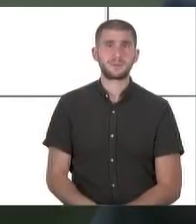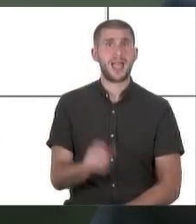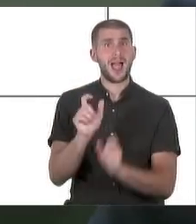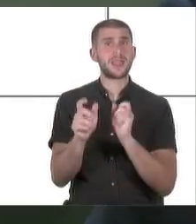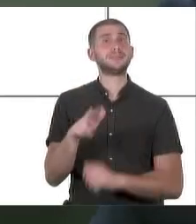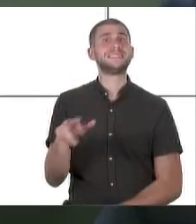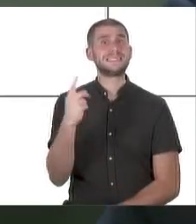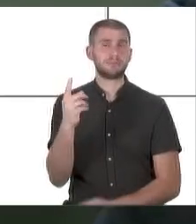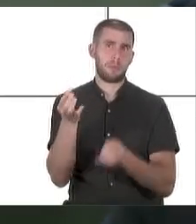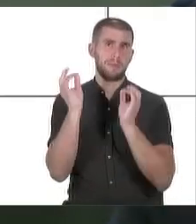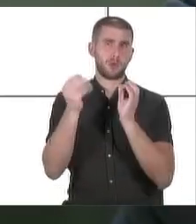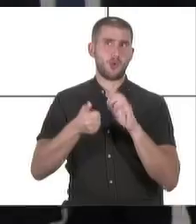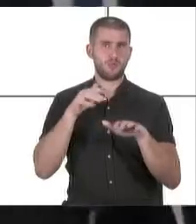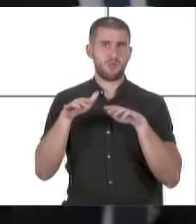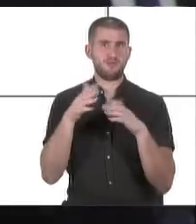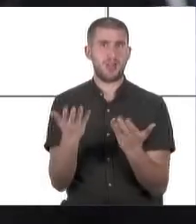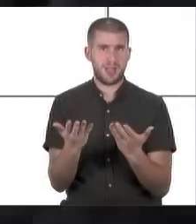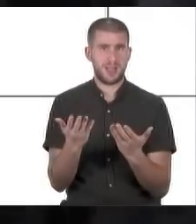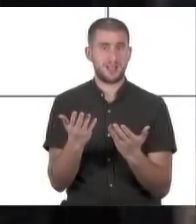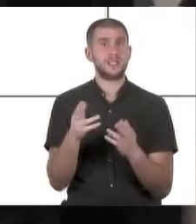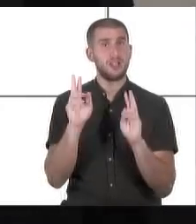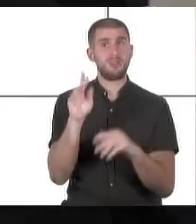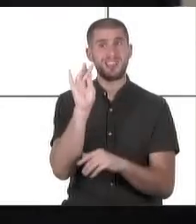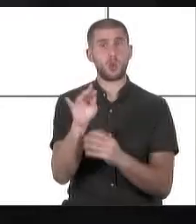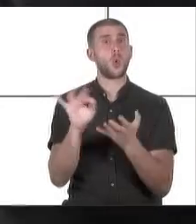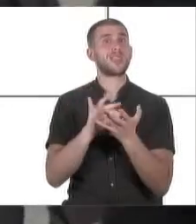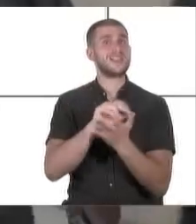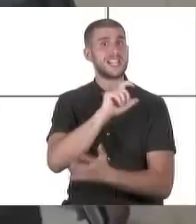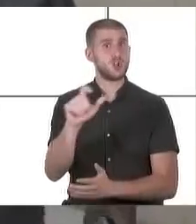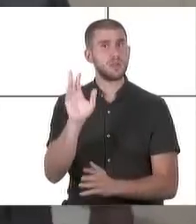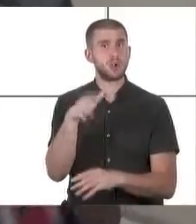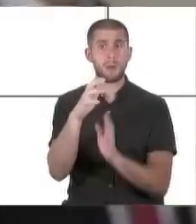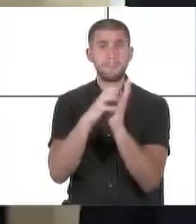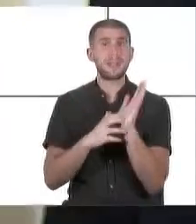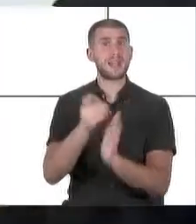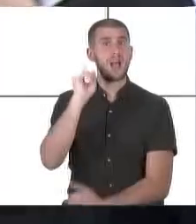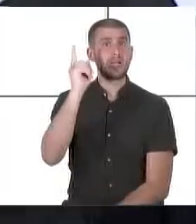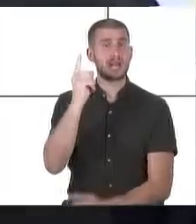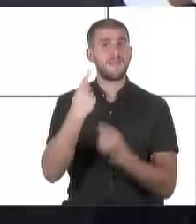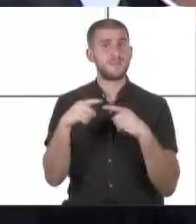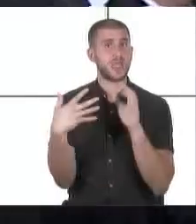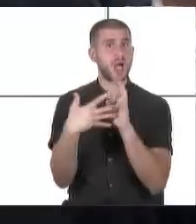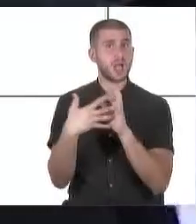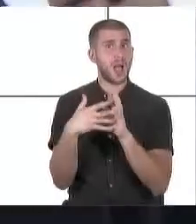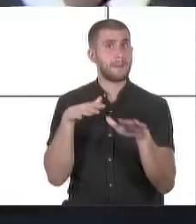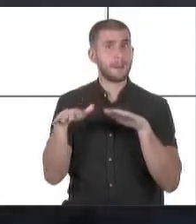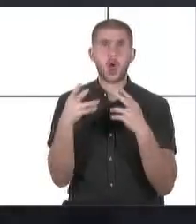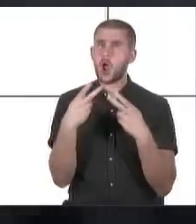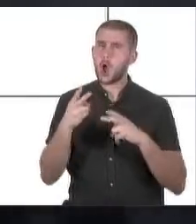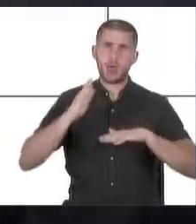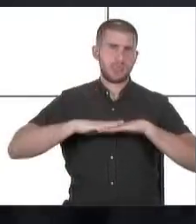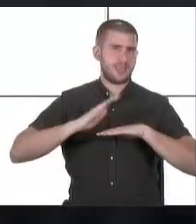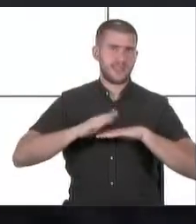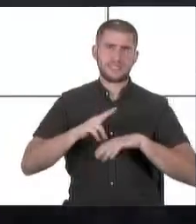ציבור, בוודאי ראש ממשלה, שיש נגדו כתבי אישום ויש לו מכתב עזרה מוועדת חקירה ממלכתית, לא יכול לכהן